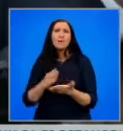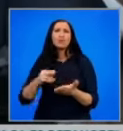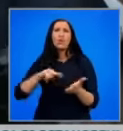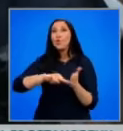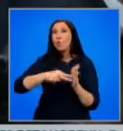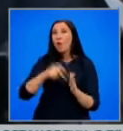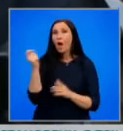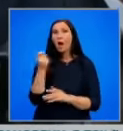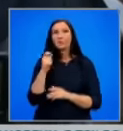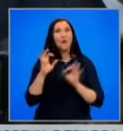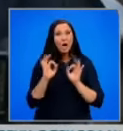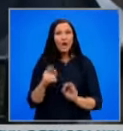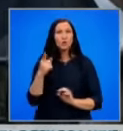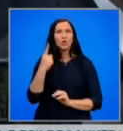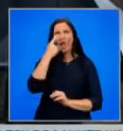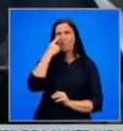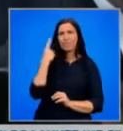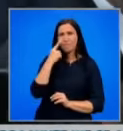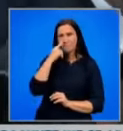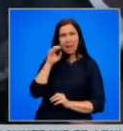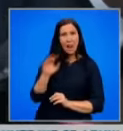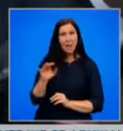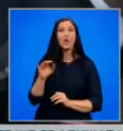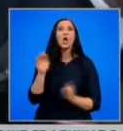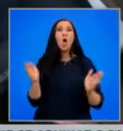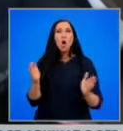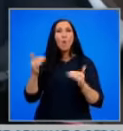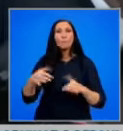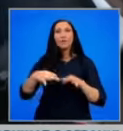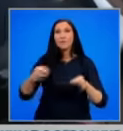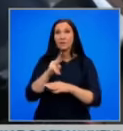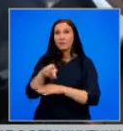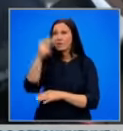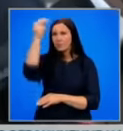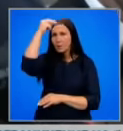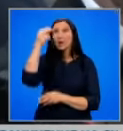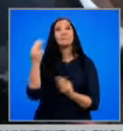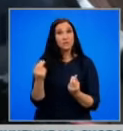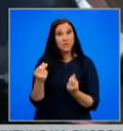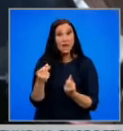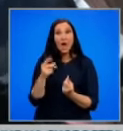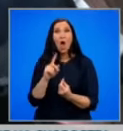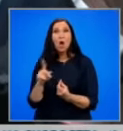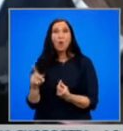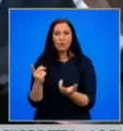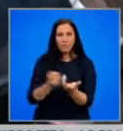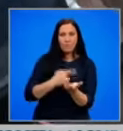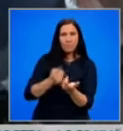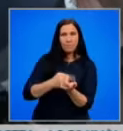реално този 1 милиард кубични метра да влезе в България на цена, която е с